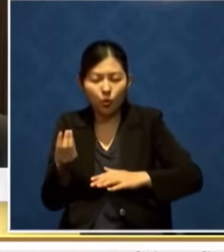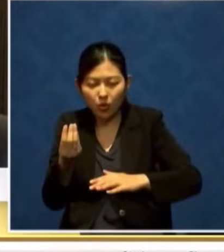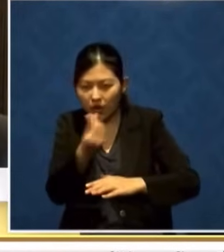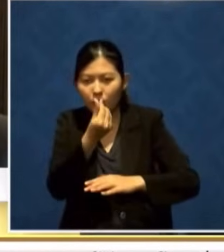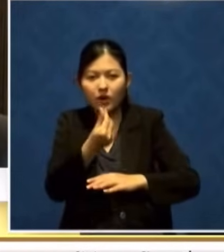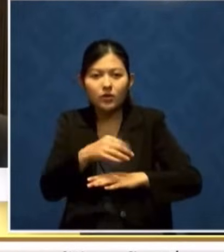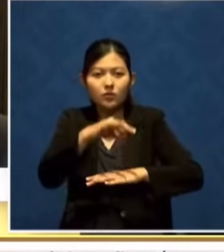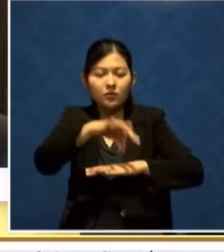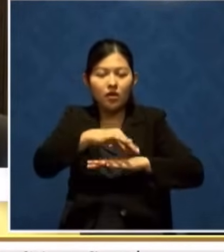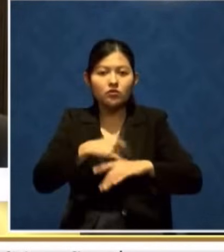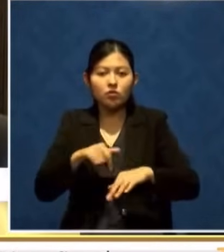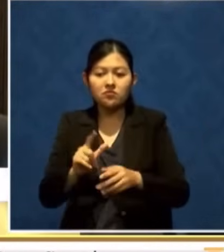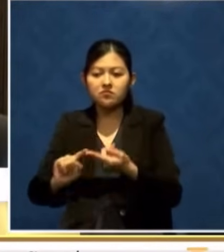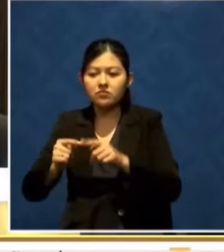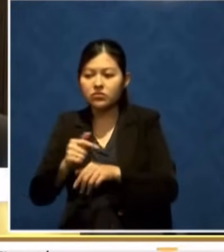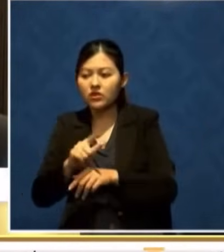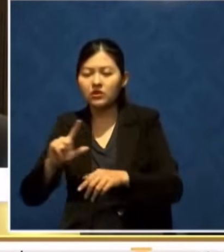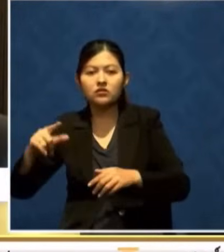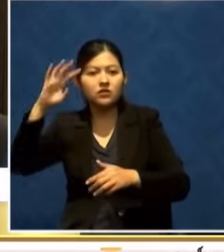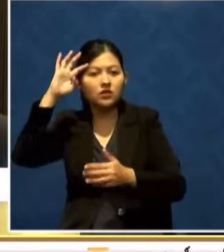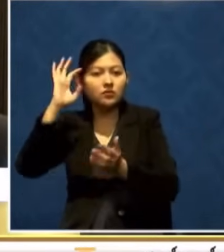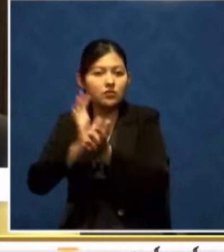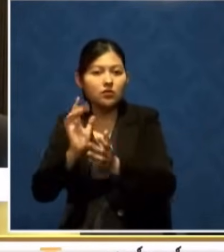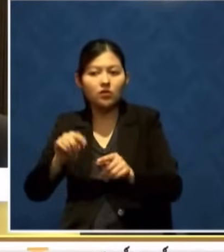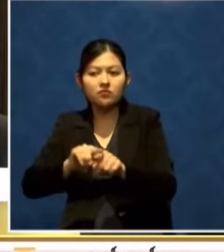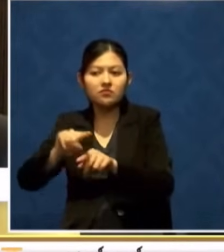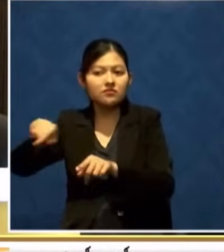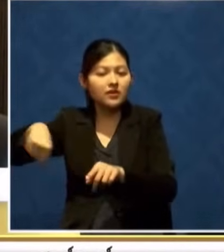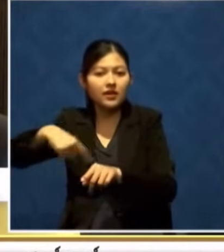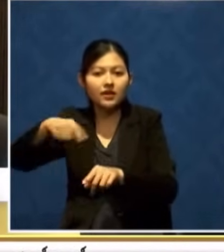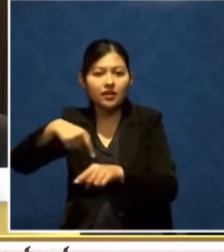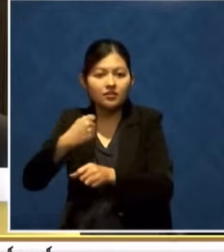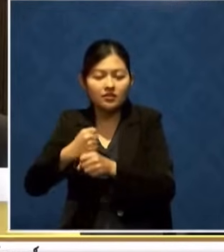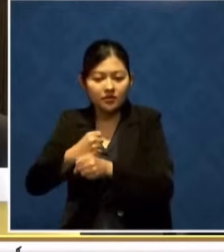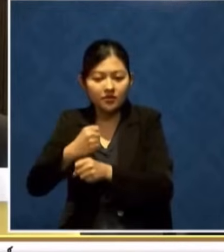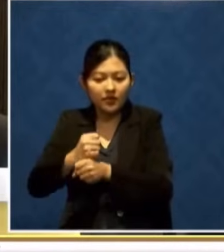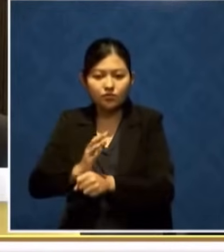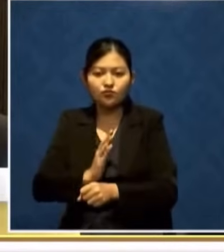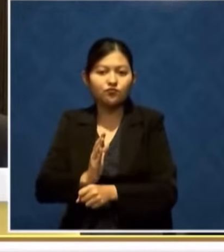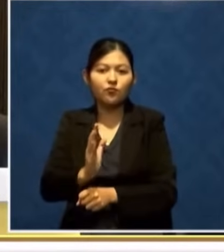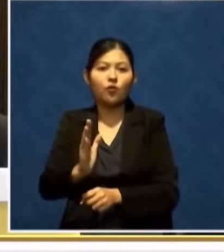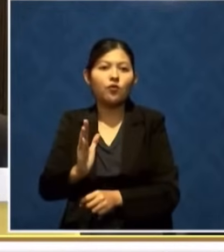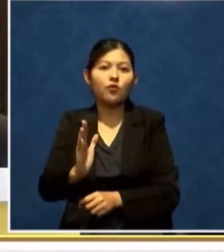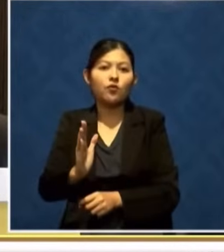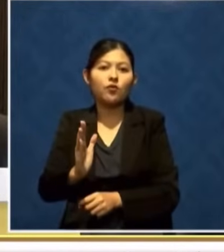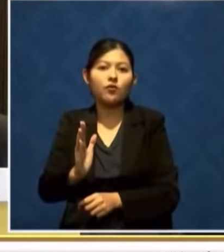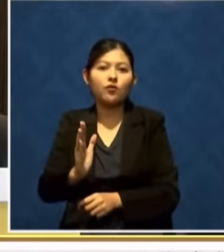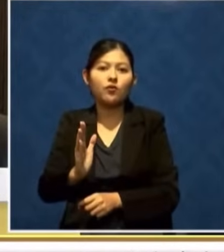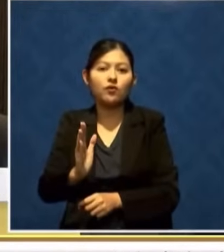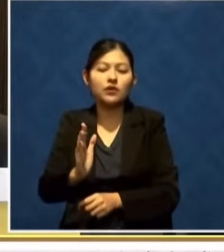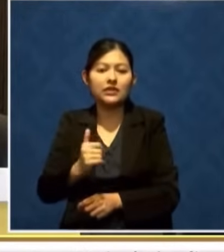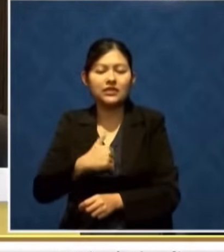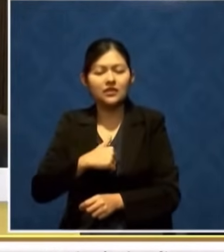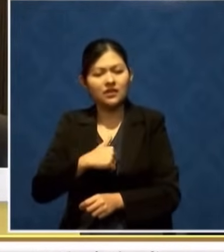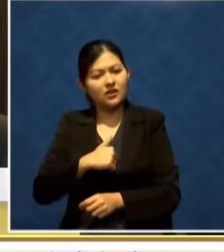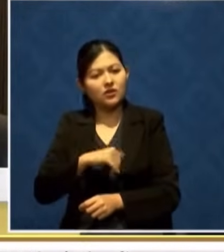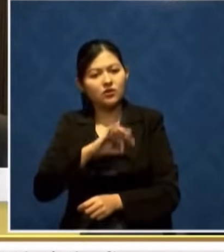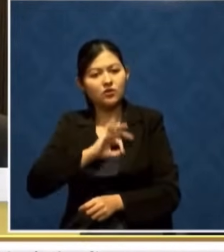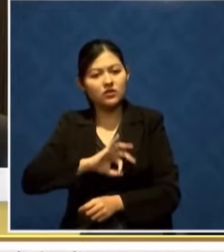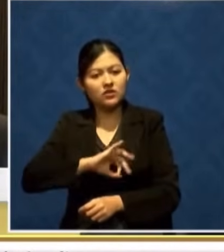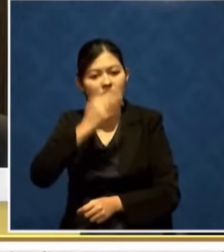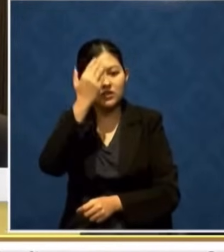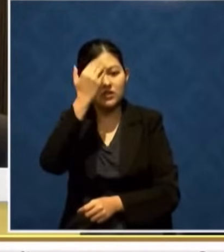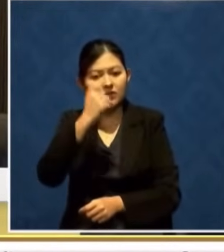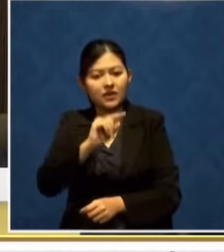เพื่อนๆตำรวจที่เขาทำหน้าที่อย่างตรงไปตรงมารู้สึกว่าทำไมตำรวจ